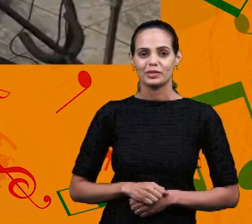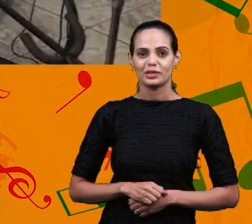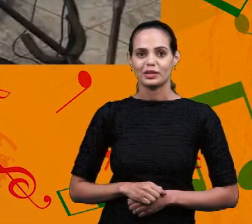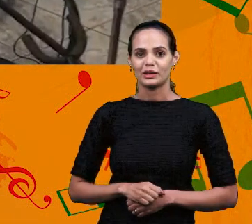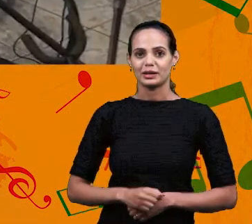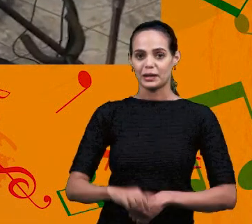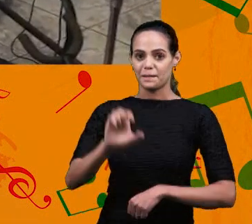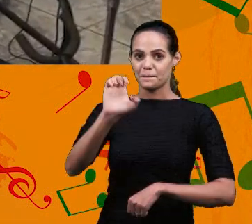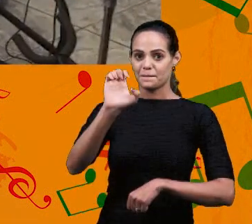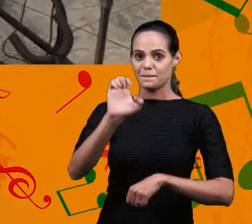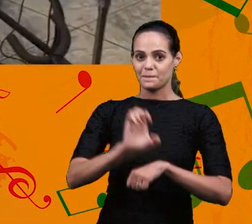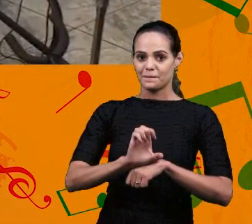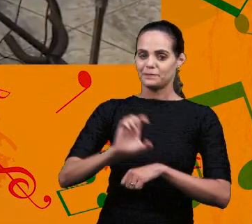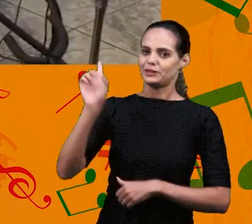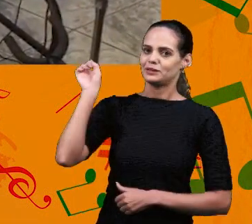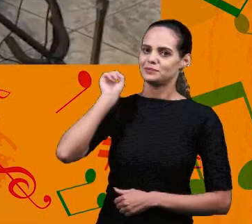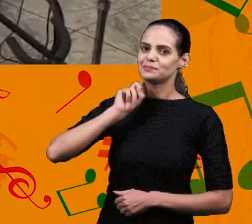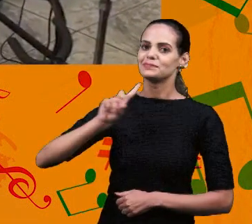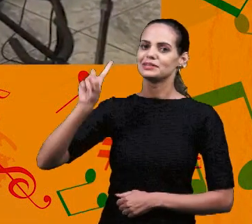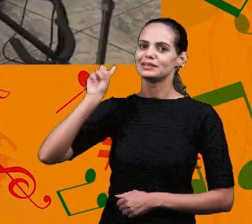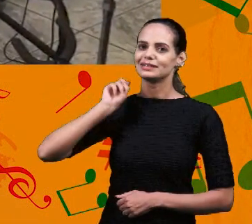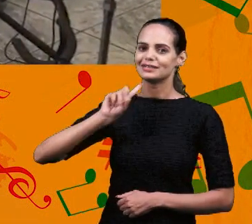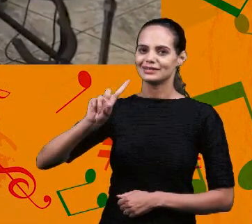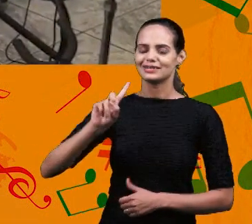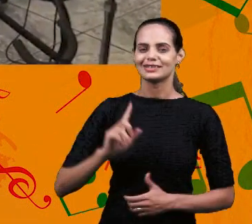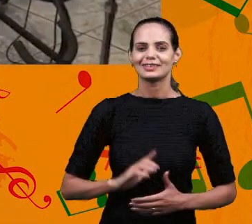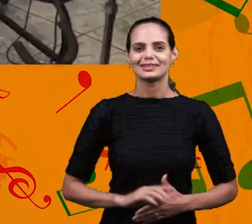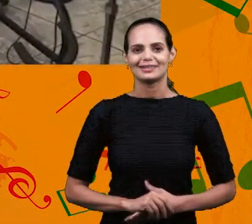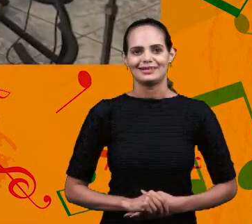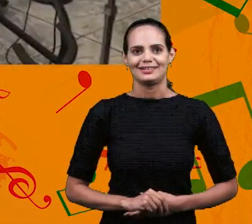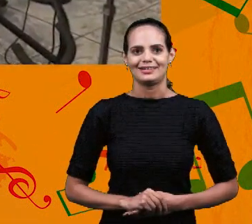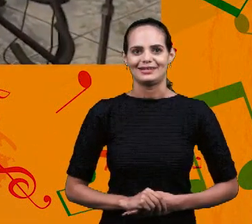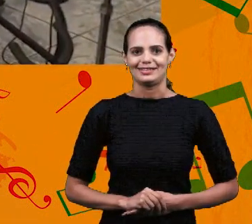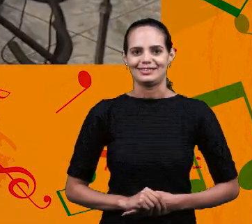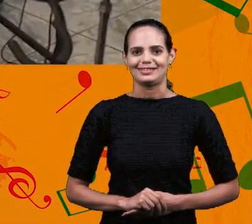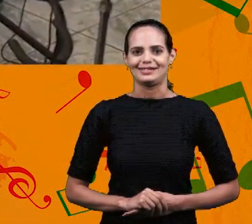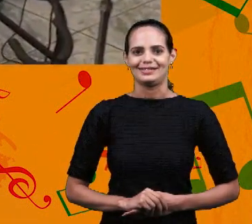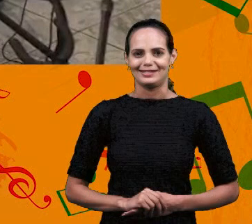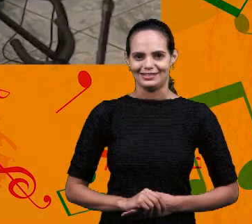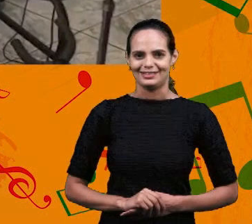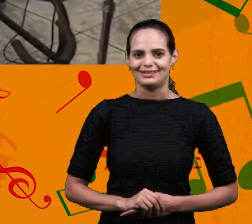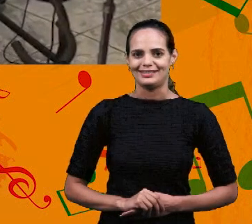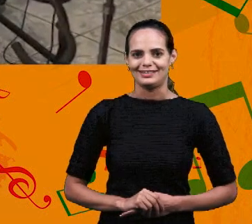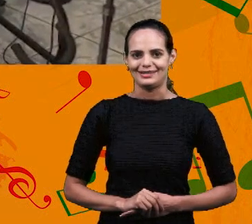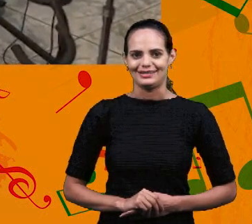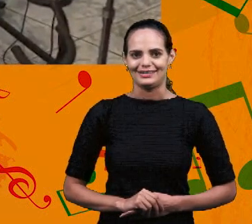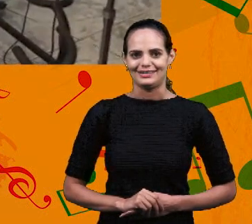ville de Passatempo, Minas Gerais.